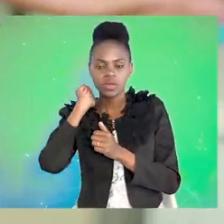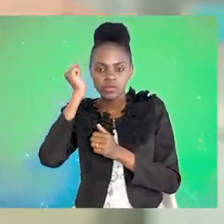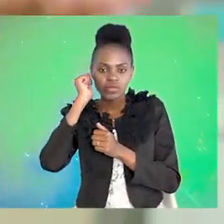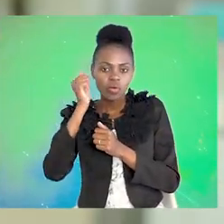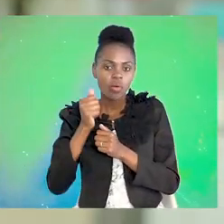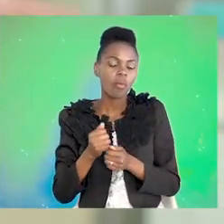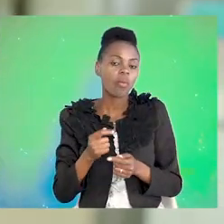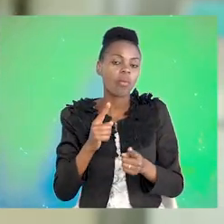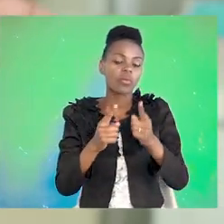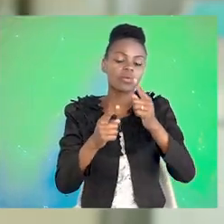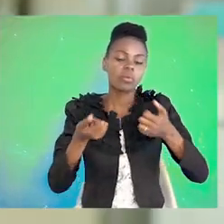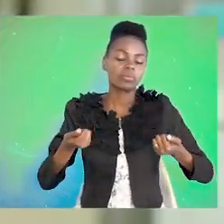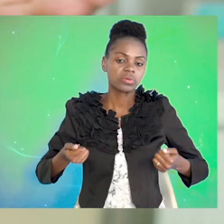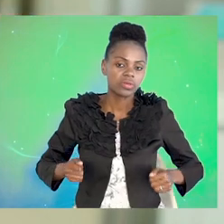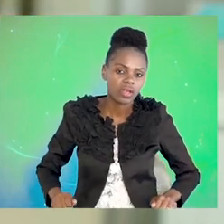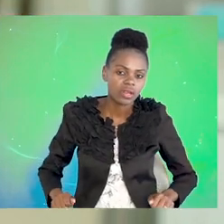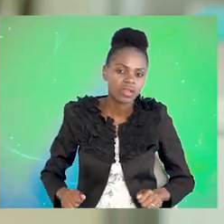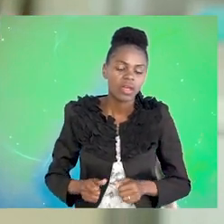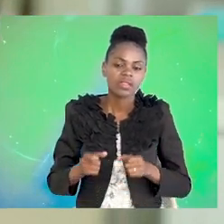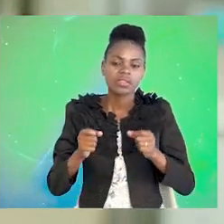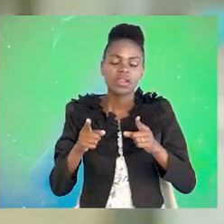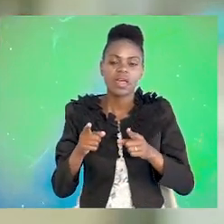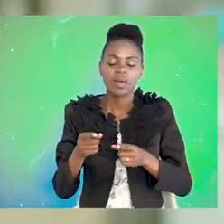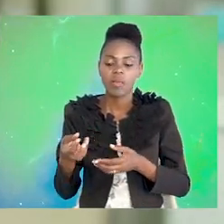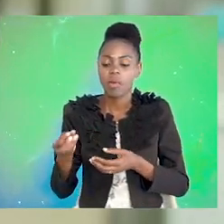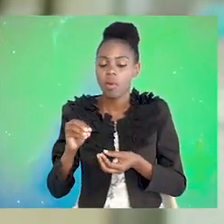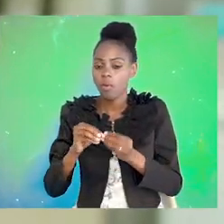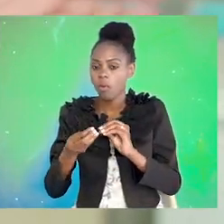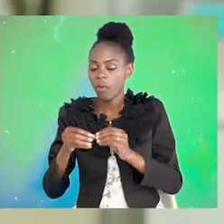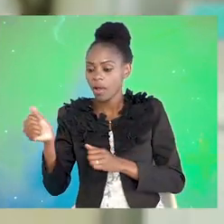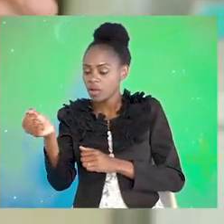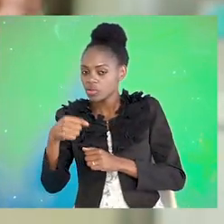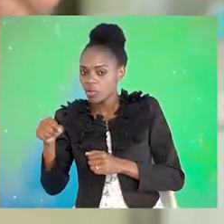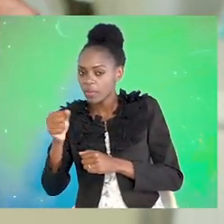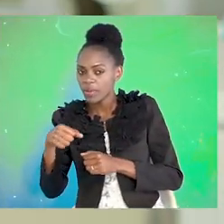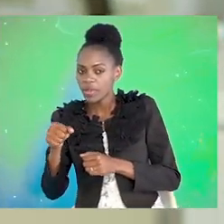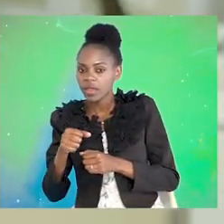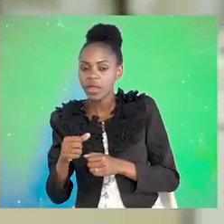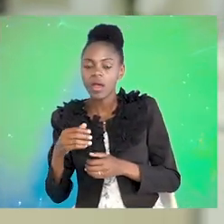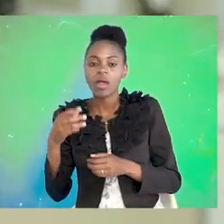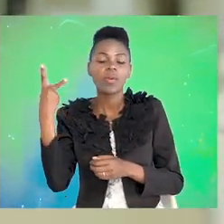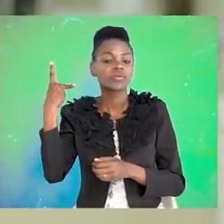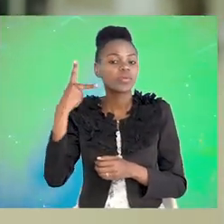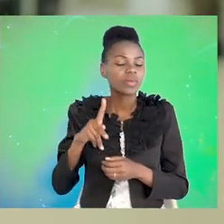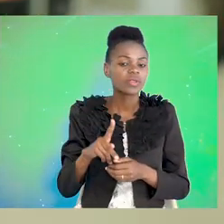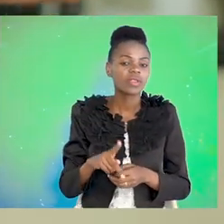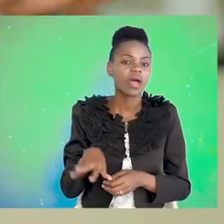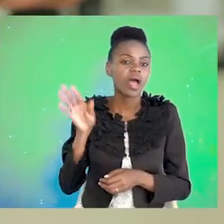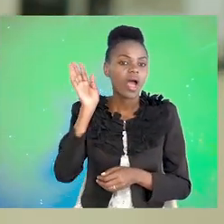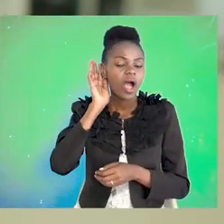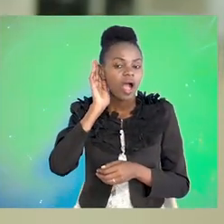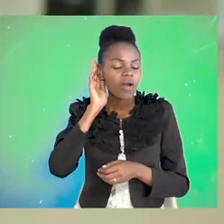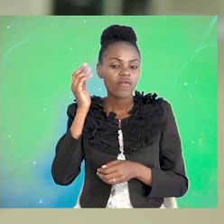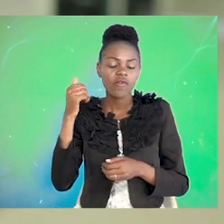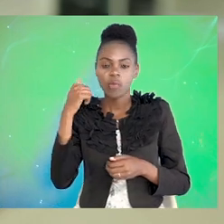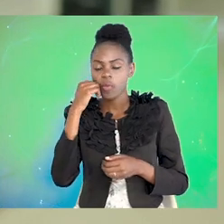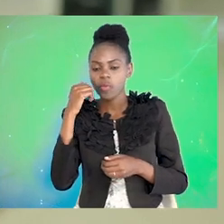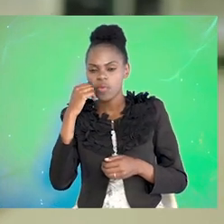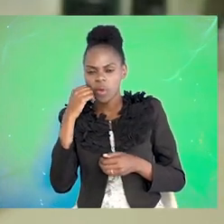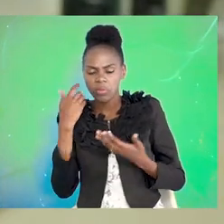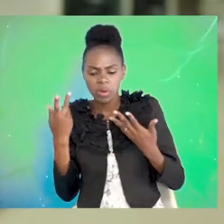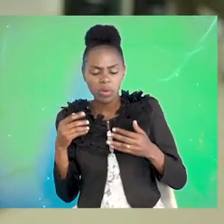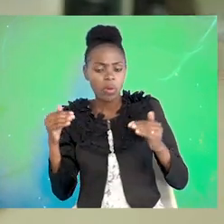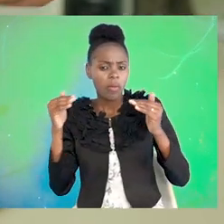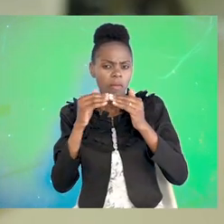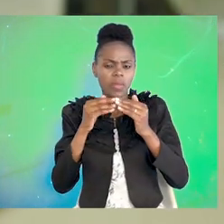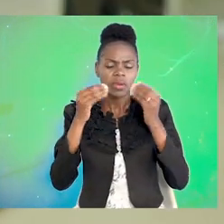kachoka kodzithandiza, kayasana yambe kukonza chakudya pampeni. Anthu ongokonda kamva nthupi, ngakhale asana